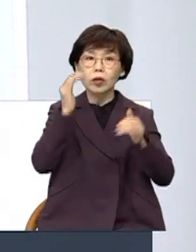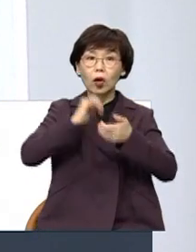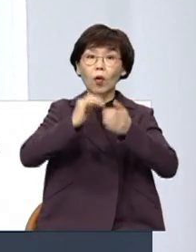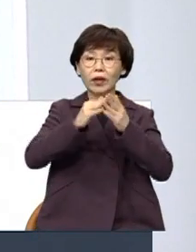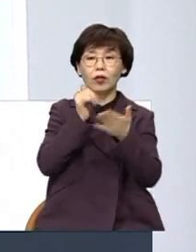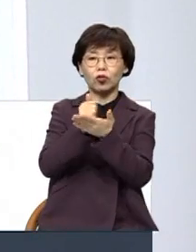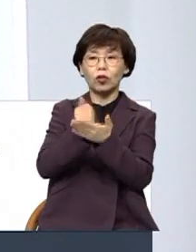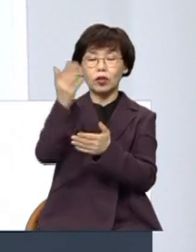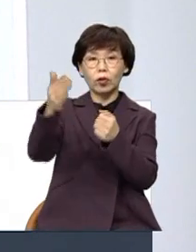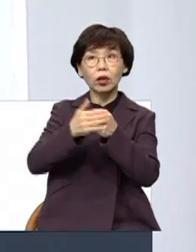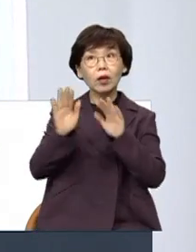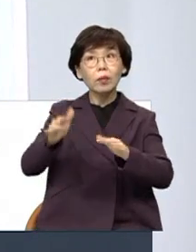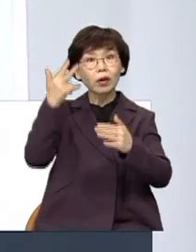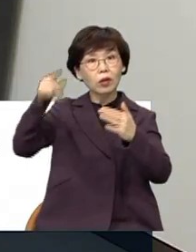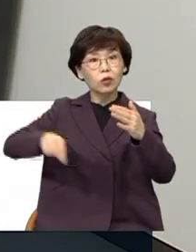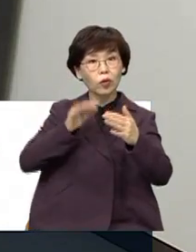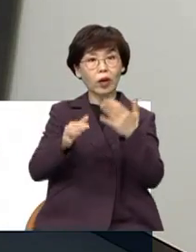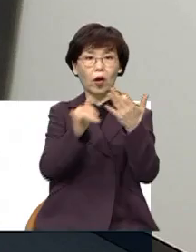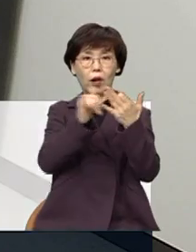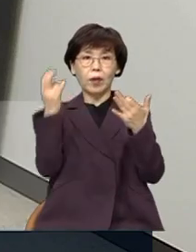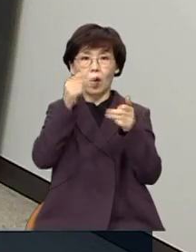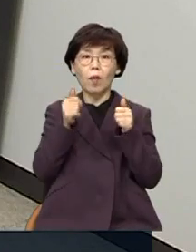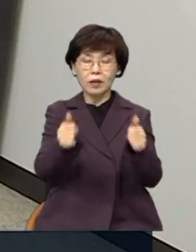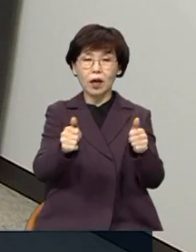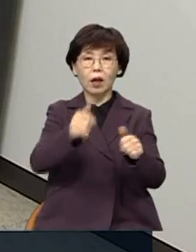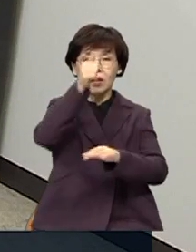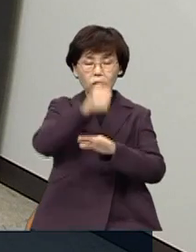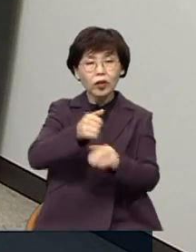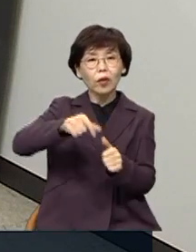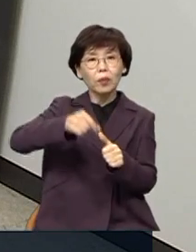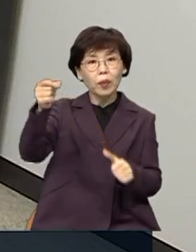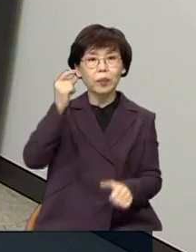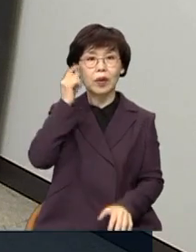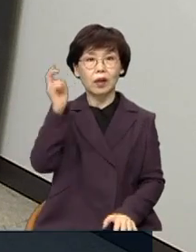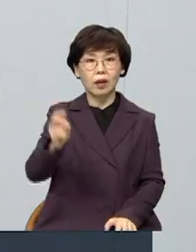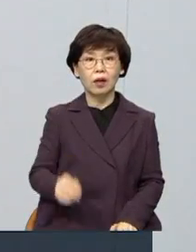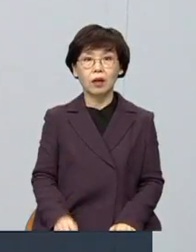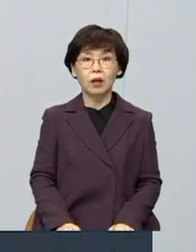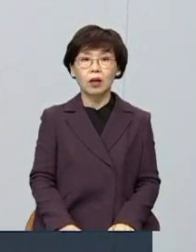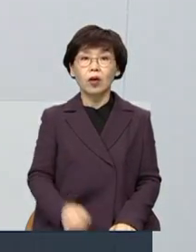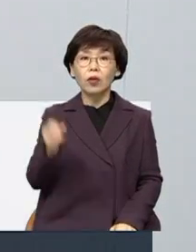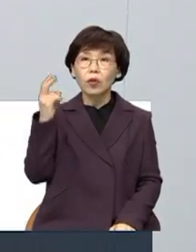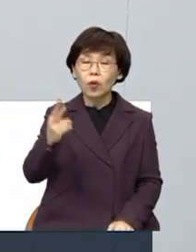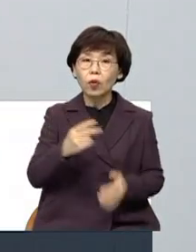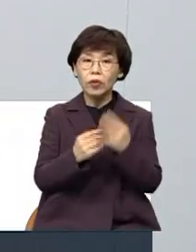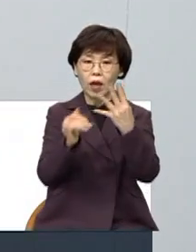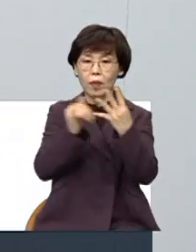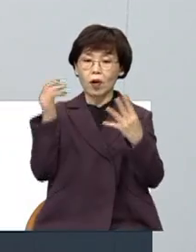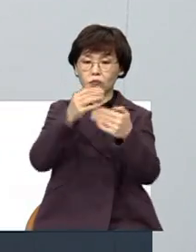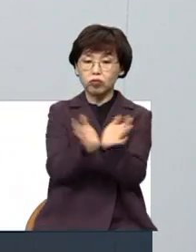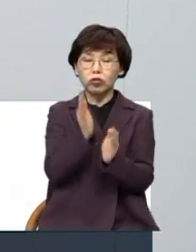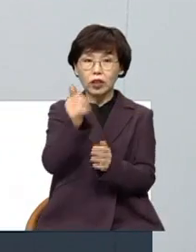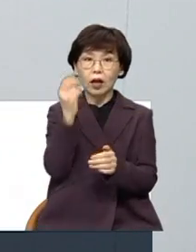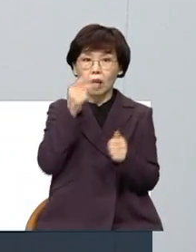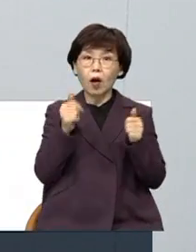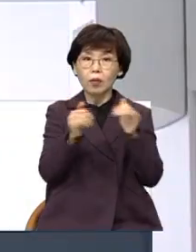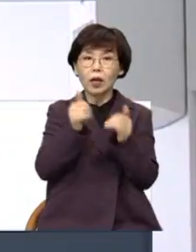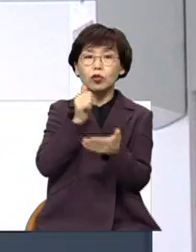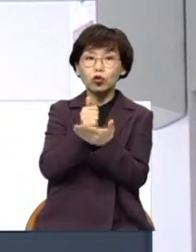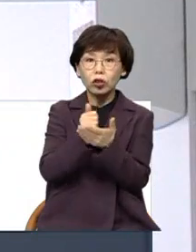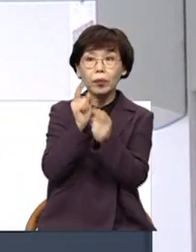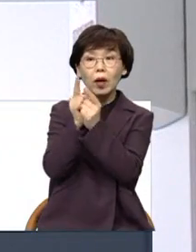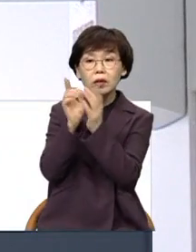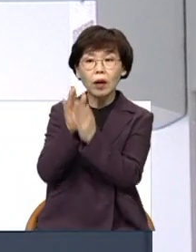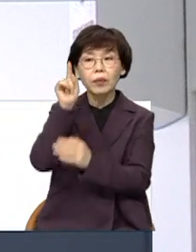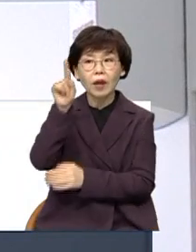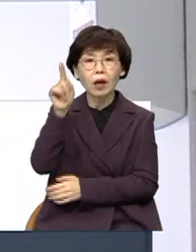상황이어서 이번 주 초 19명의 검사들이 최종 임명될 것으로 예상됩니다. 또 4명의 부장검사군을 추천하는 면접도